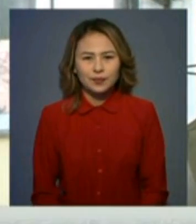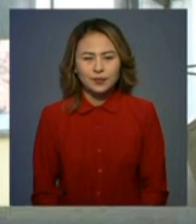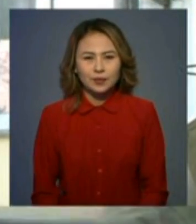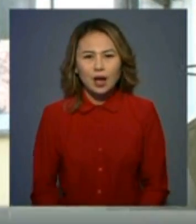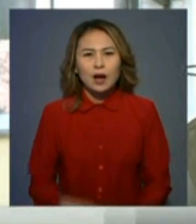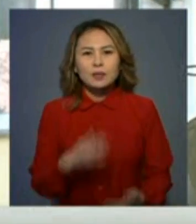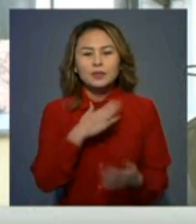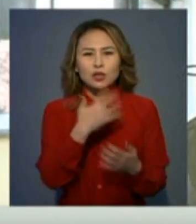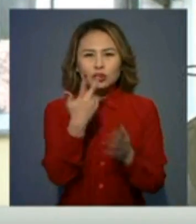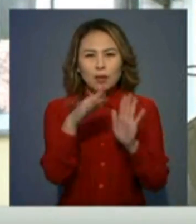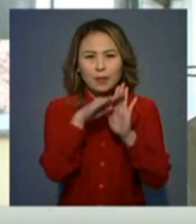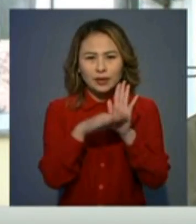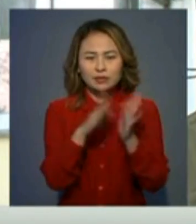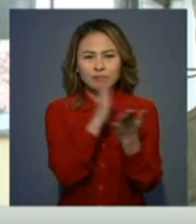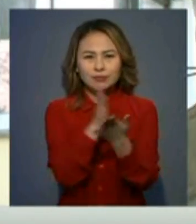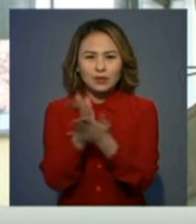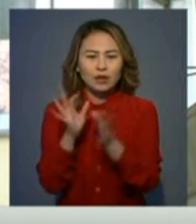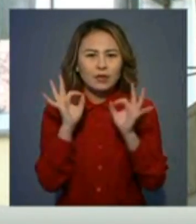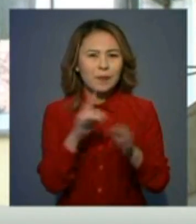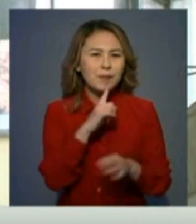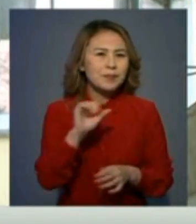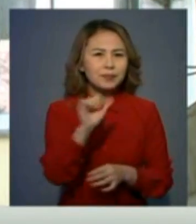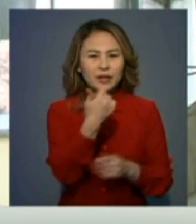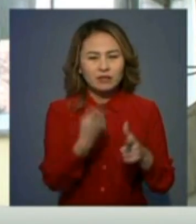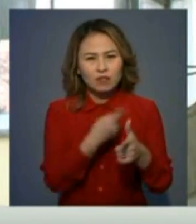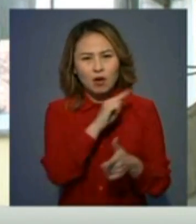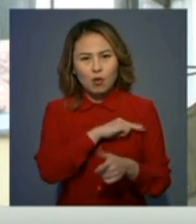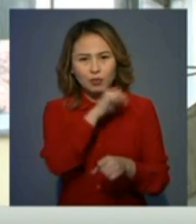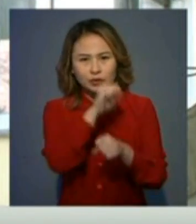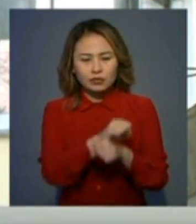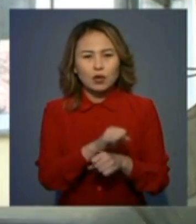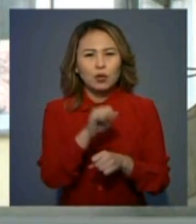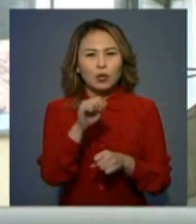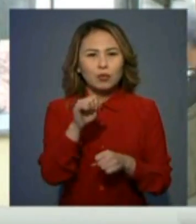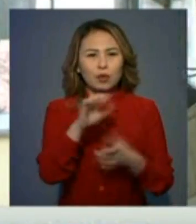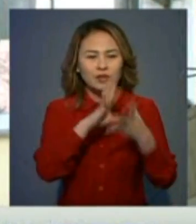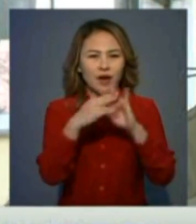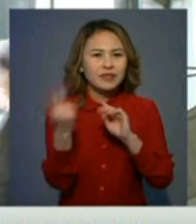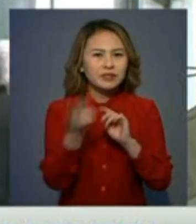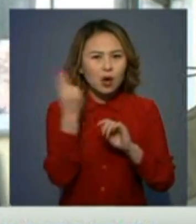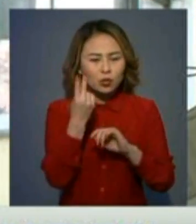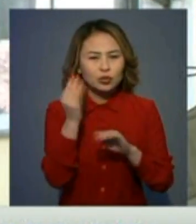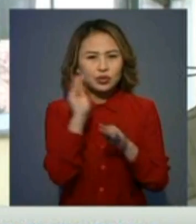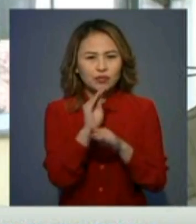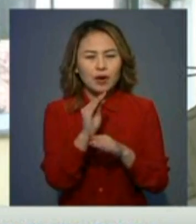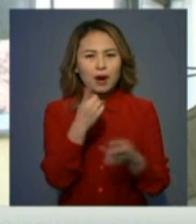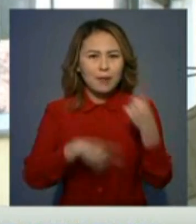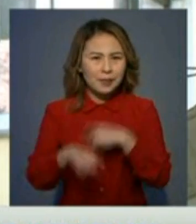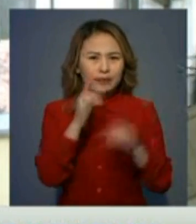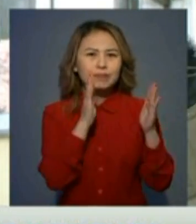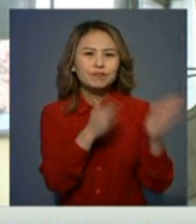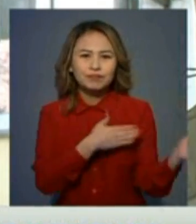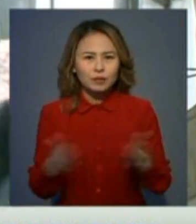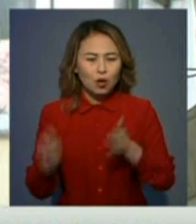Біз үш бағытта жұмыс жасайтын боламыз. Ең әуелі комбинаттың жұмысын тоқтатпауға күш саламыз. Екінші кезекте газ құбырын қайтадан қалпына келтіріп, іске